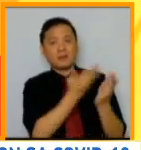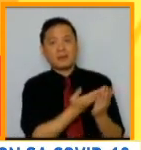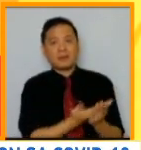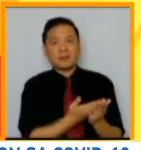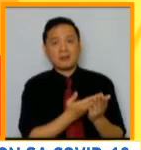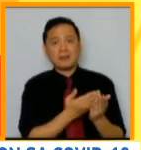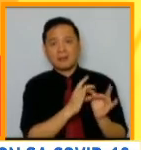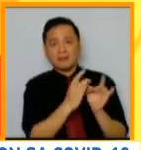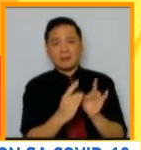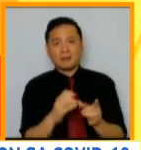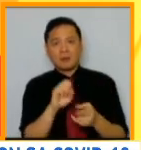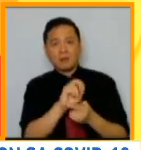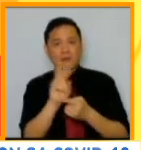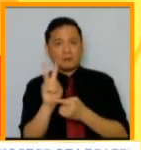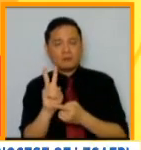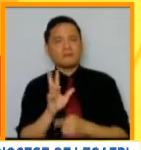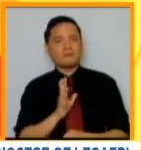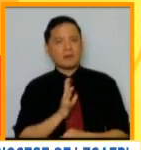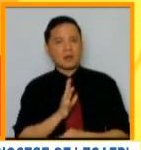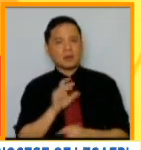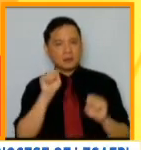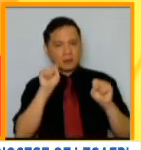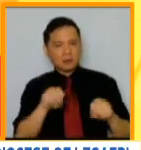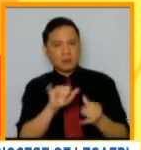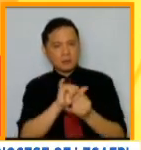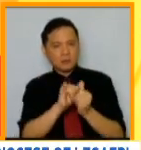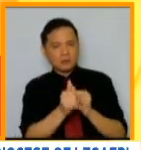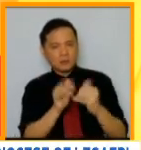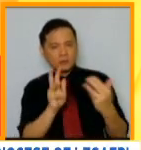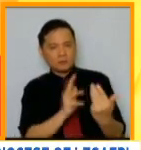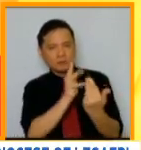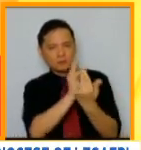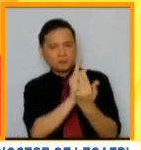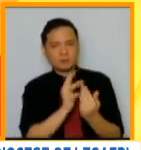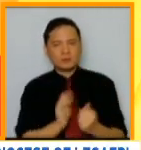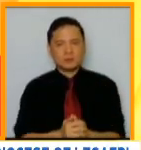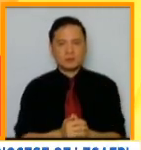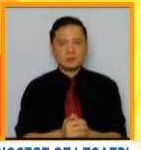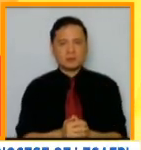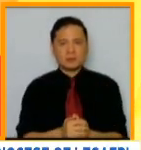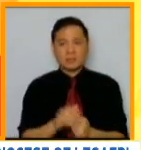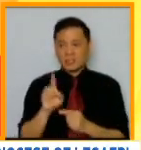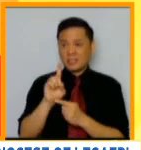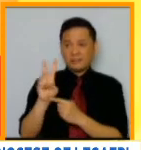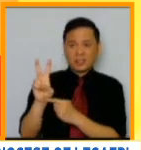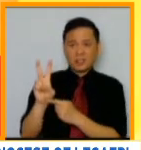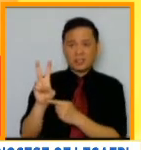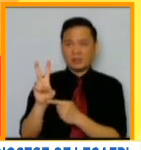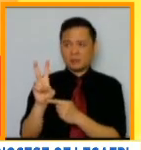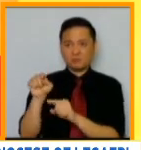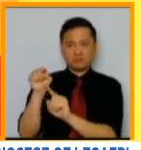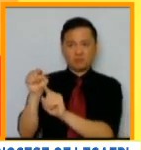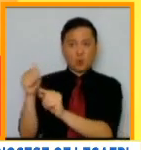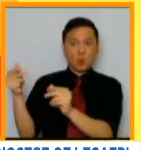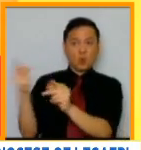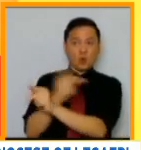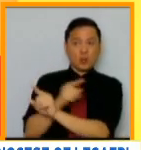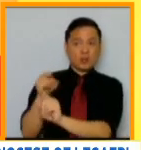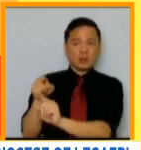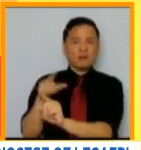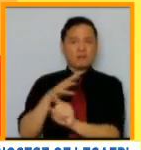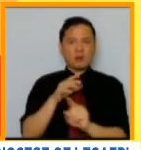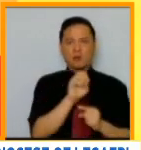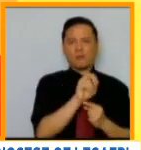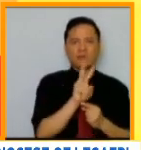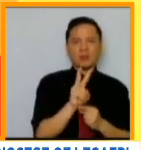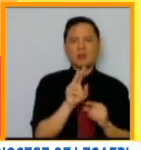tayong mag-adjust, lalo na't sinasabing hindi naman kasing bagsik ng, ng Delta variant. Pero tingnan natin, mga eksperto yung nagsasalita na